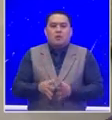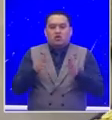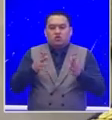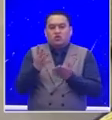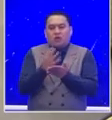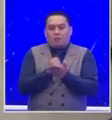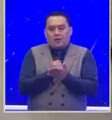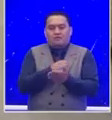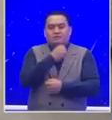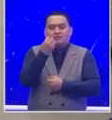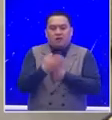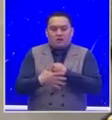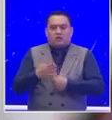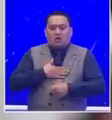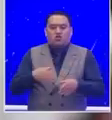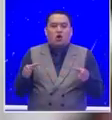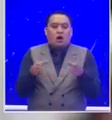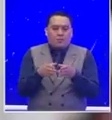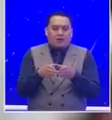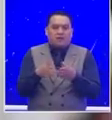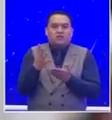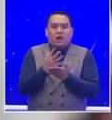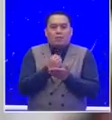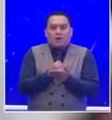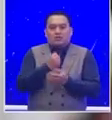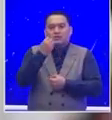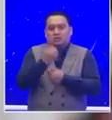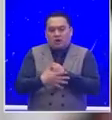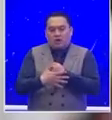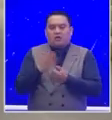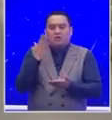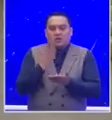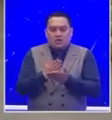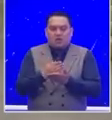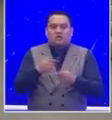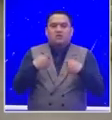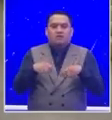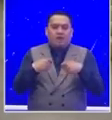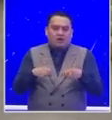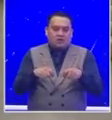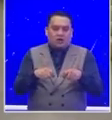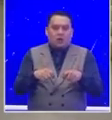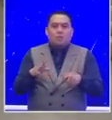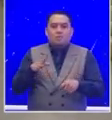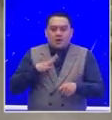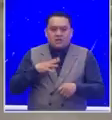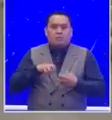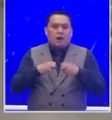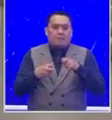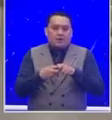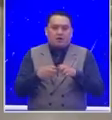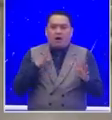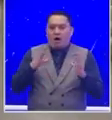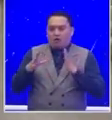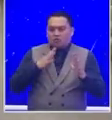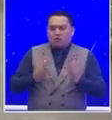в распределительных центрах нашей компании. Есть запасы товаров и у поставщиков в том числе. Были небольшие проблемы в связи с